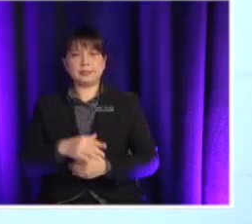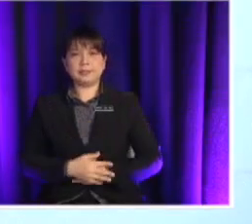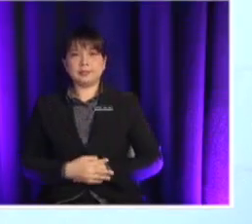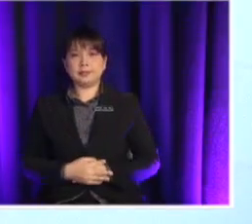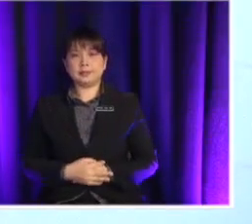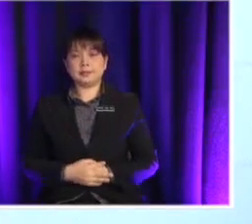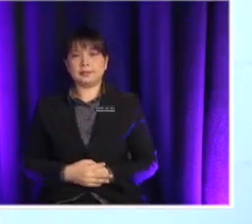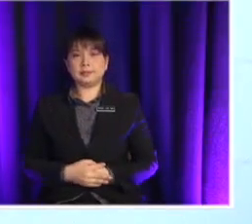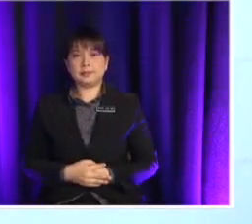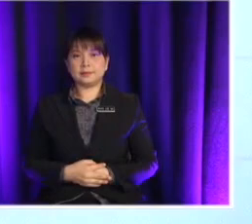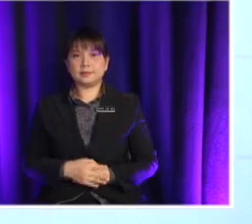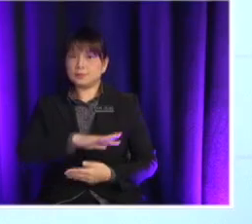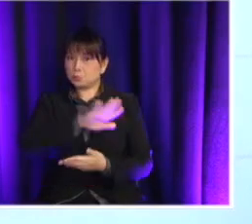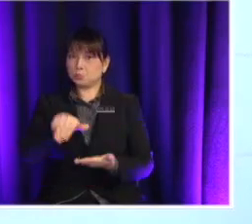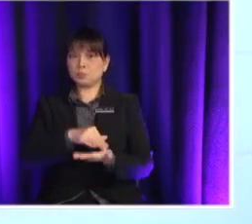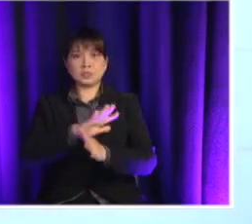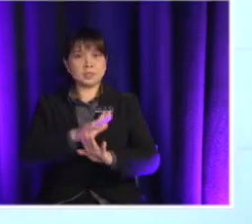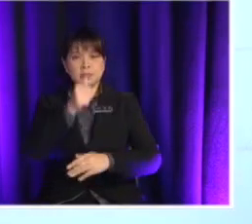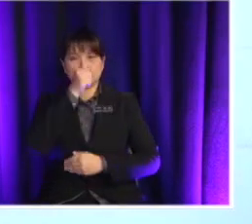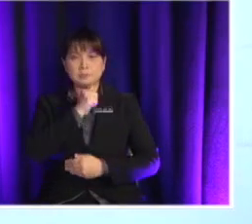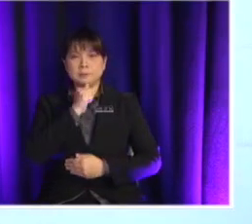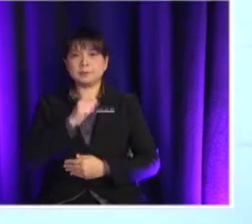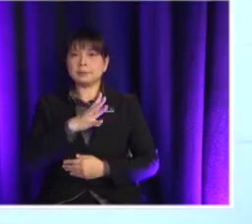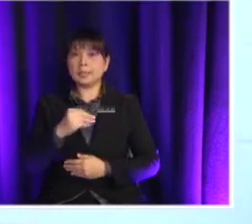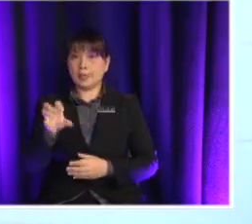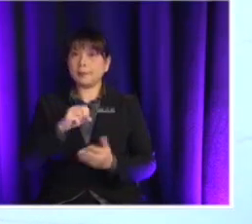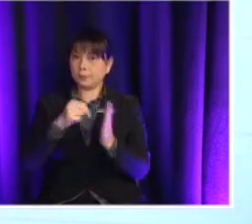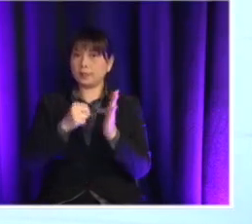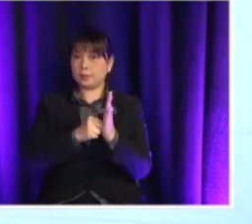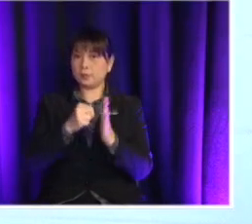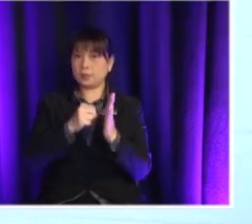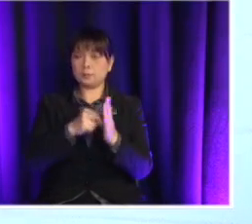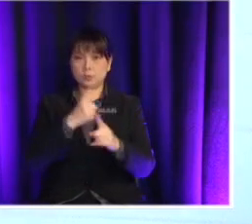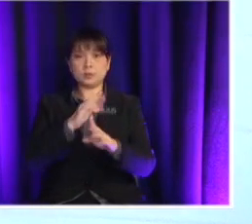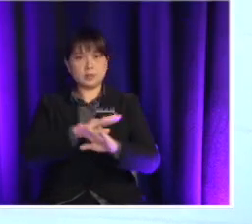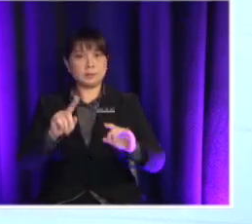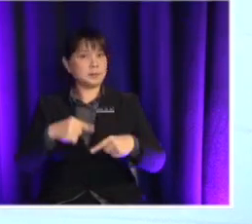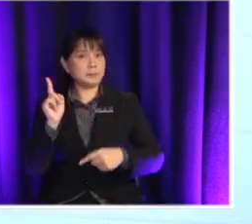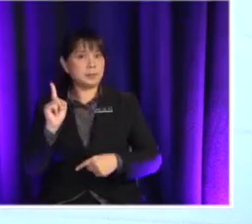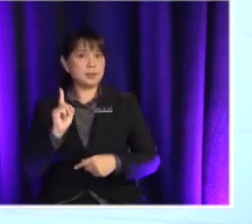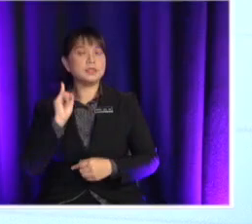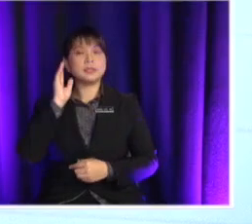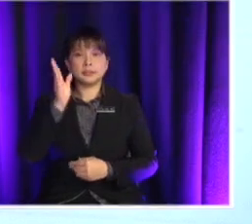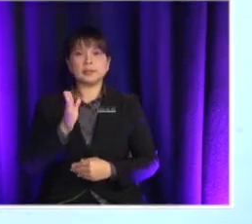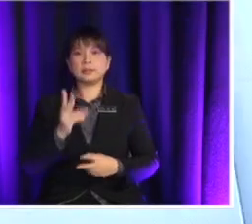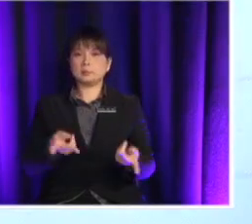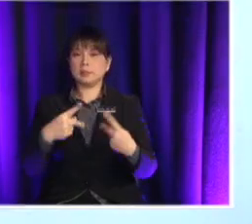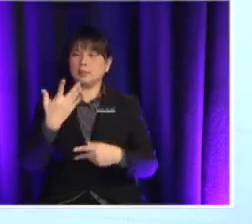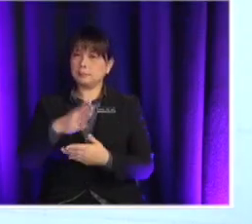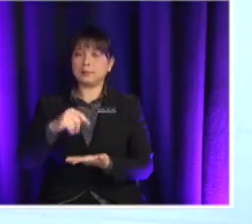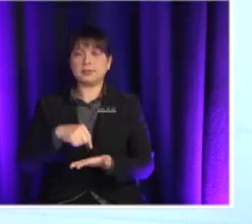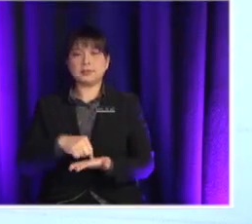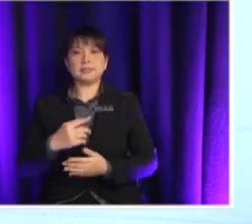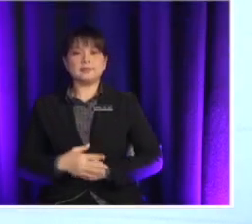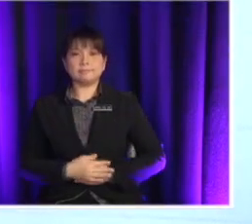semua dah tak sabar dah ambil nota-nota penting daripada cikgu. Tapi jangan ke mana-mana. Lepas ni cikgu akan tunjukkan. Kita berehat seketika,